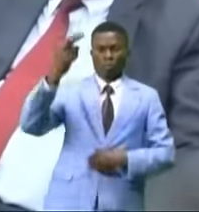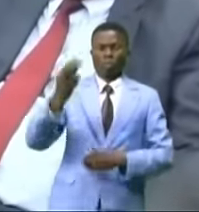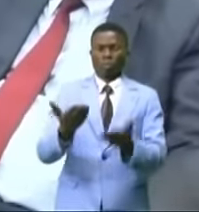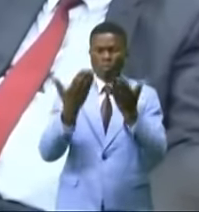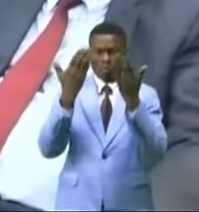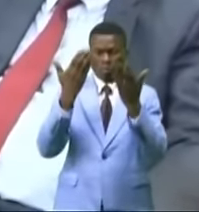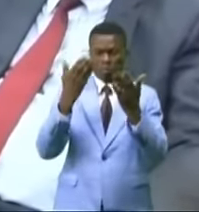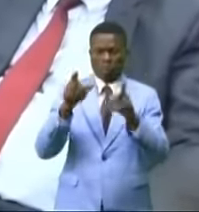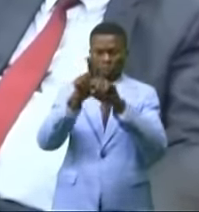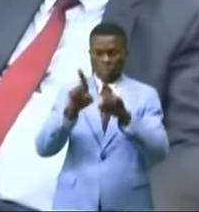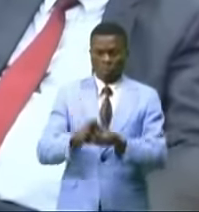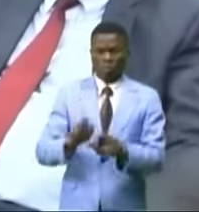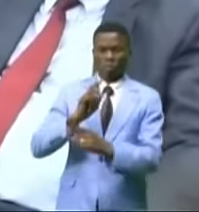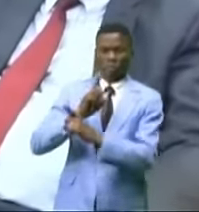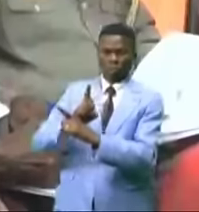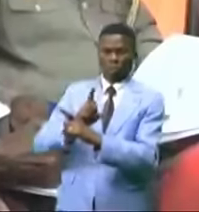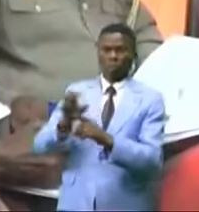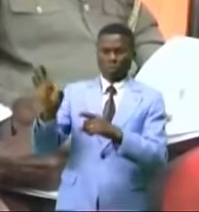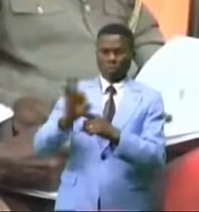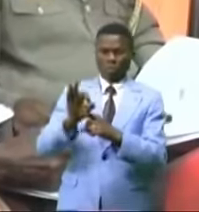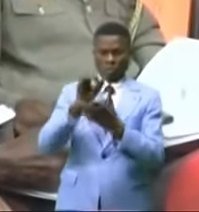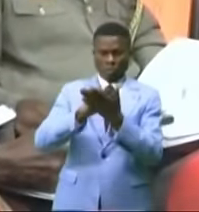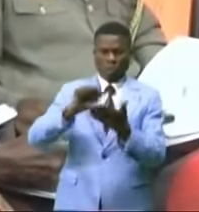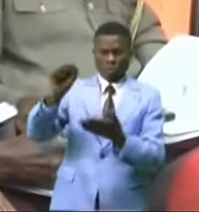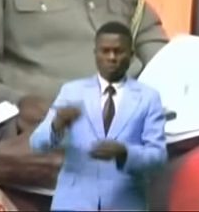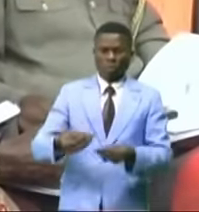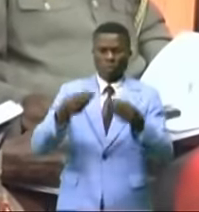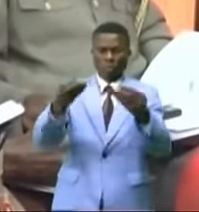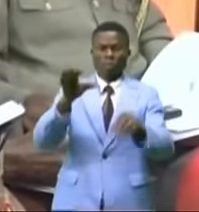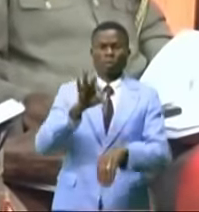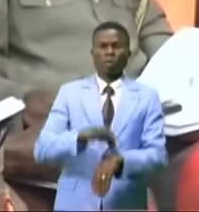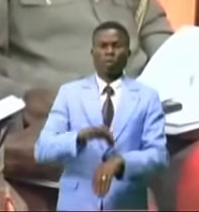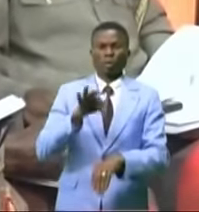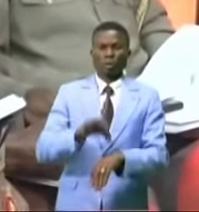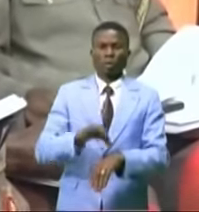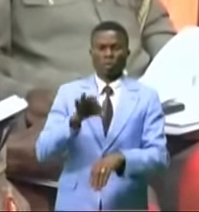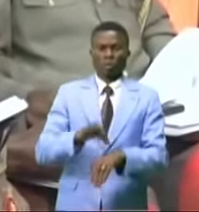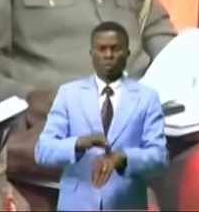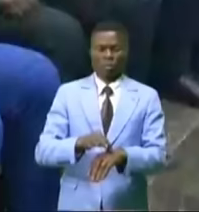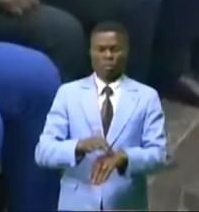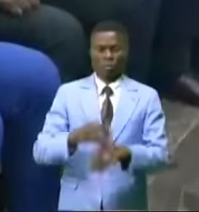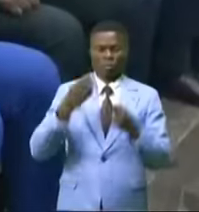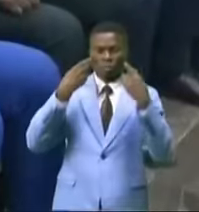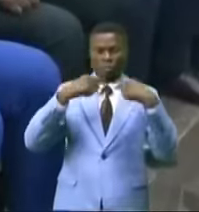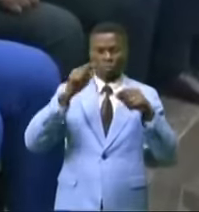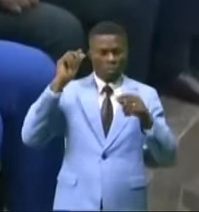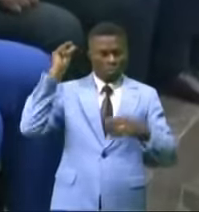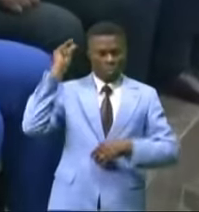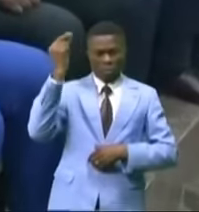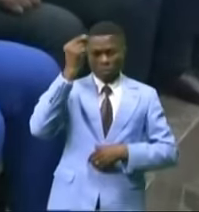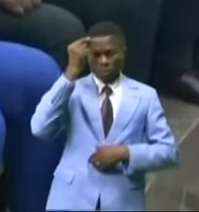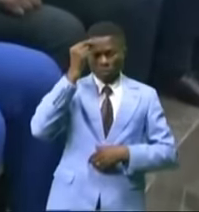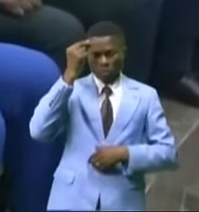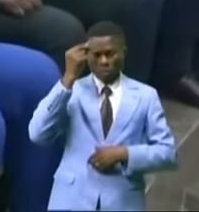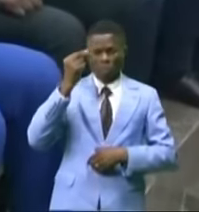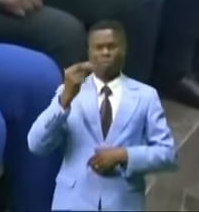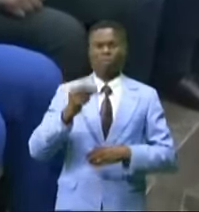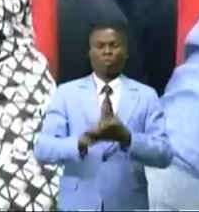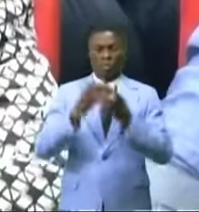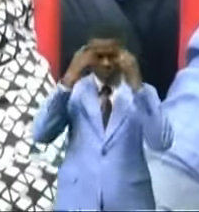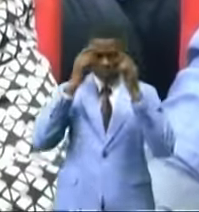et des défenses, ces assises offriront l'opportunité de rappeler l'engagement du chef de l'État sur